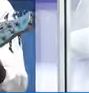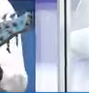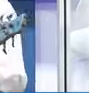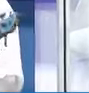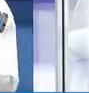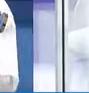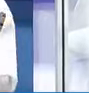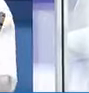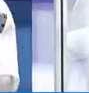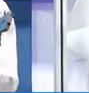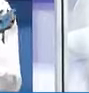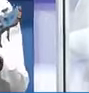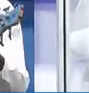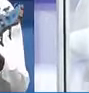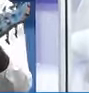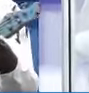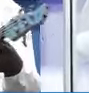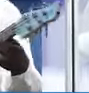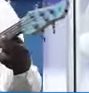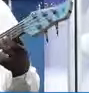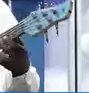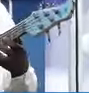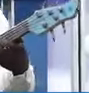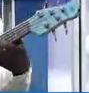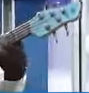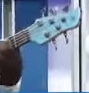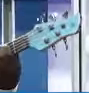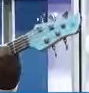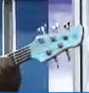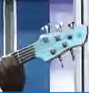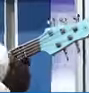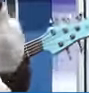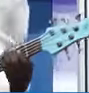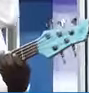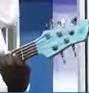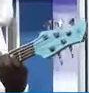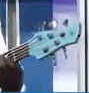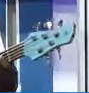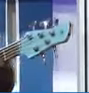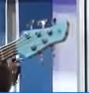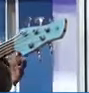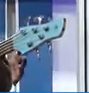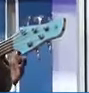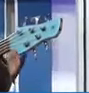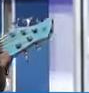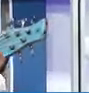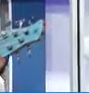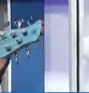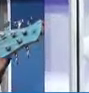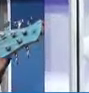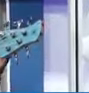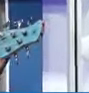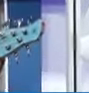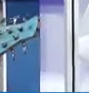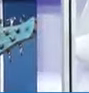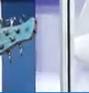wa amani, Mungu mwanzilishi, tunamkabidhi mtumishi wako mikononi mwako Bwana, anapoenda kusimama kunena na mioyo yetu. Mungu